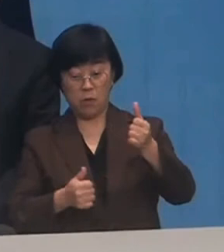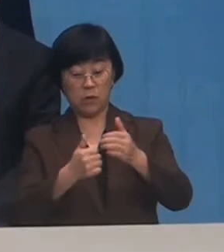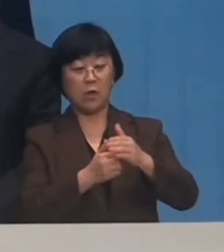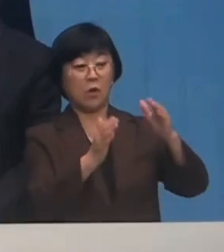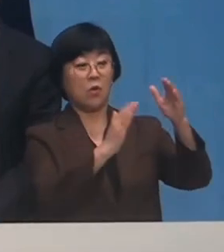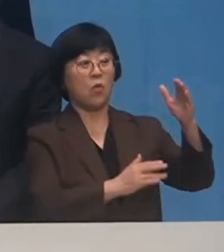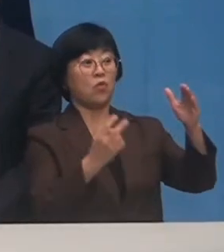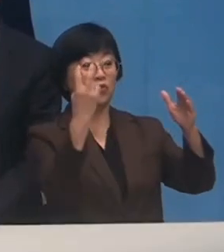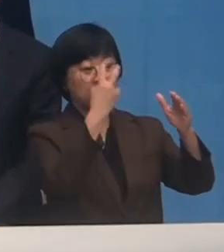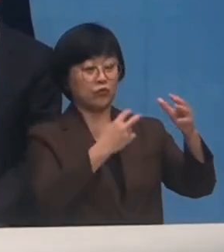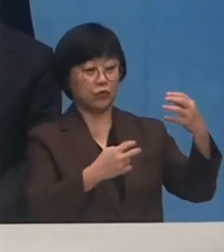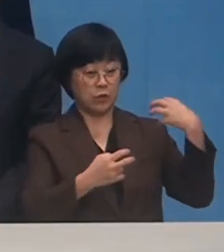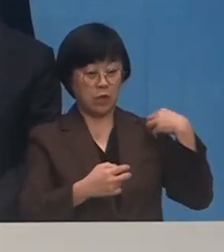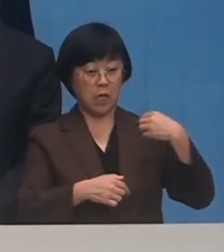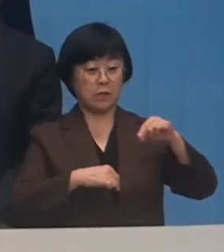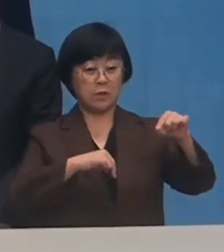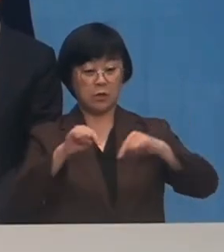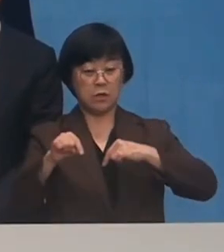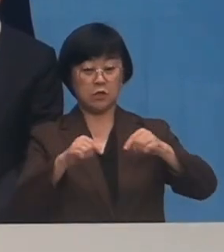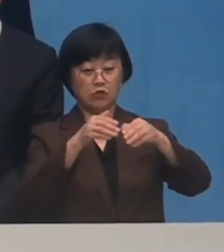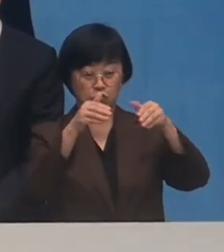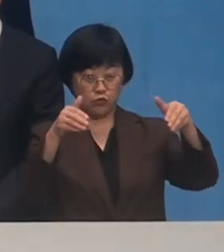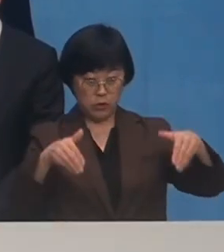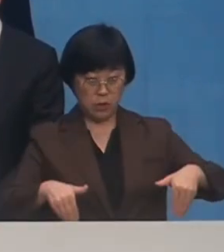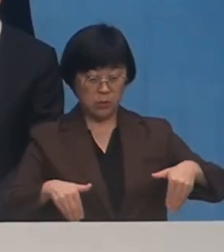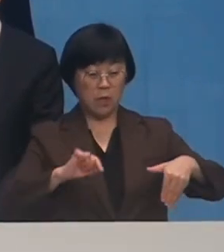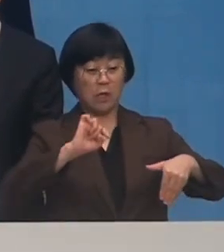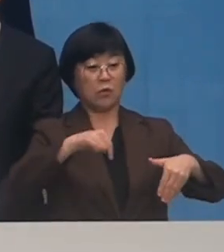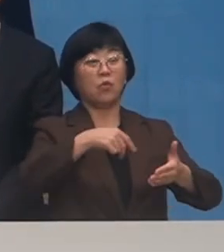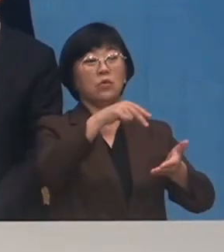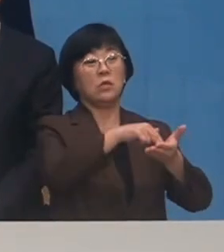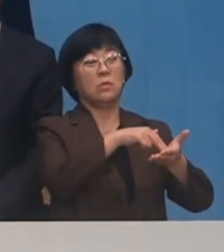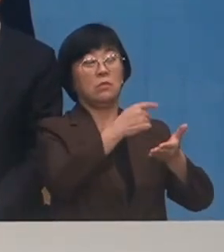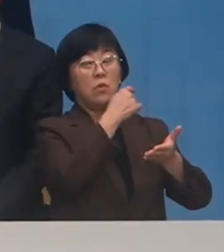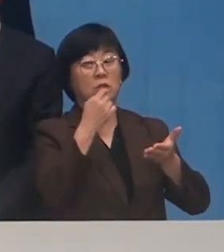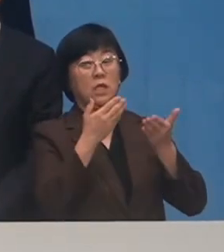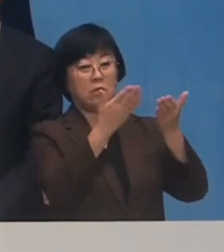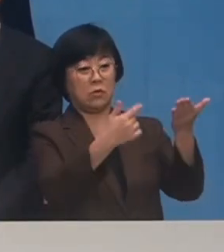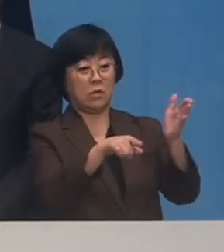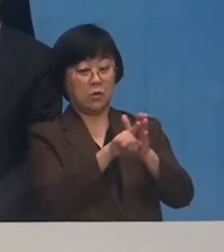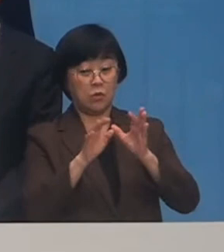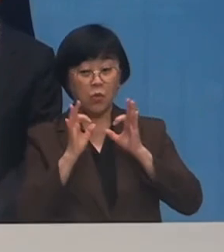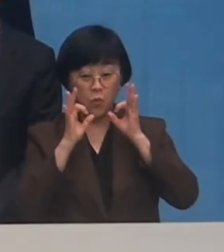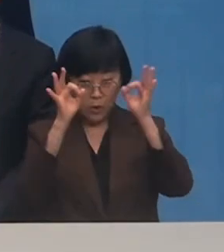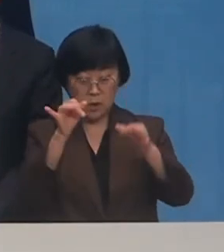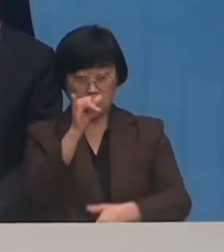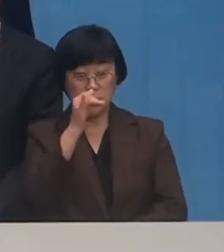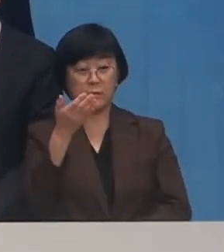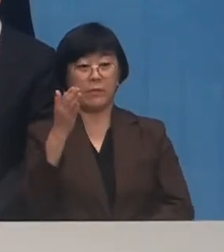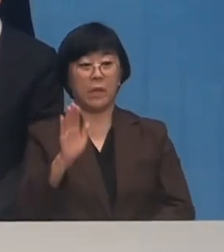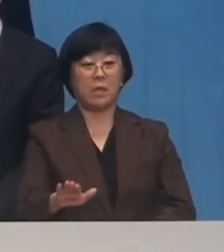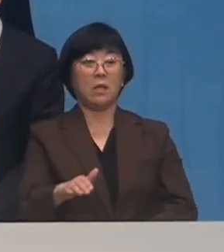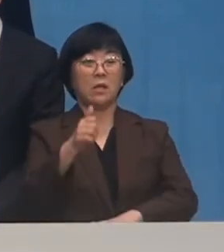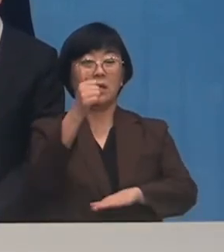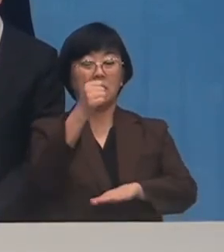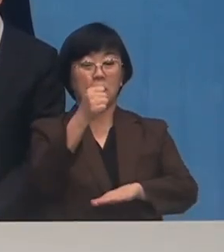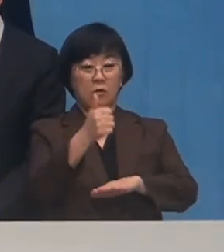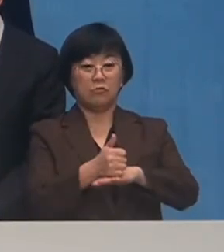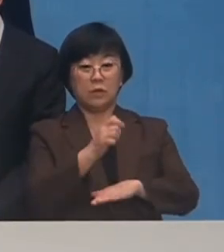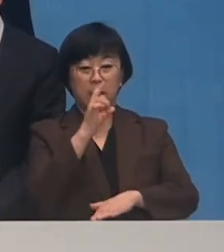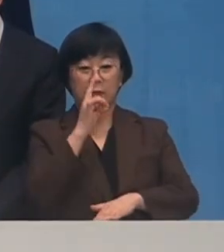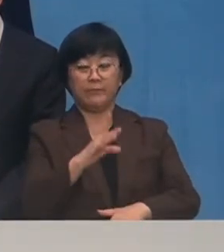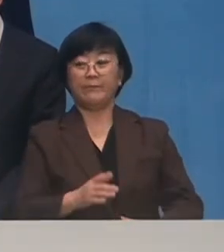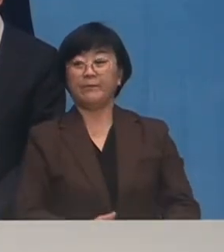중립을 유지하고 직무상 독립을 보장하기 위한 노력을 다했지만 결국은 좌절됐습니다.